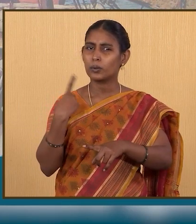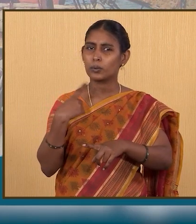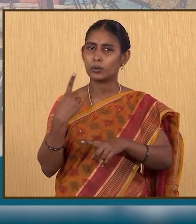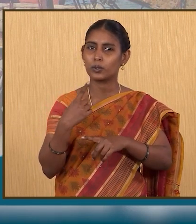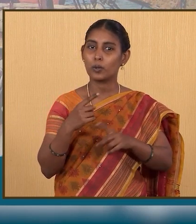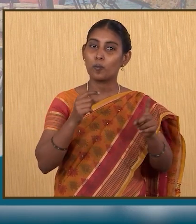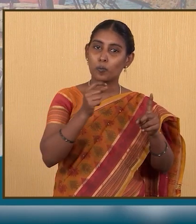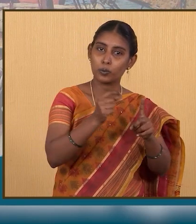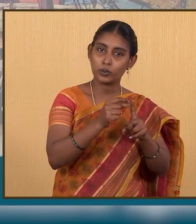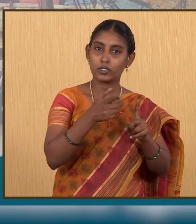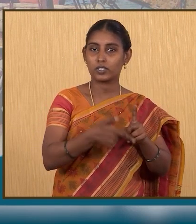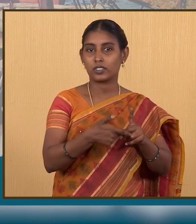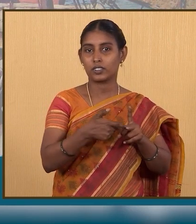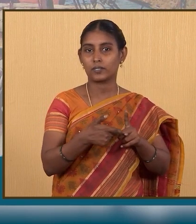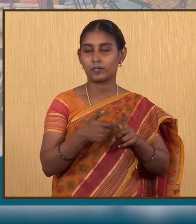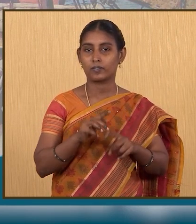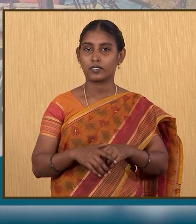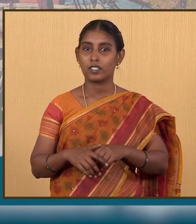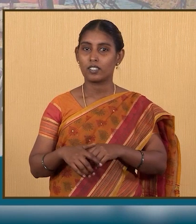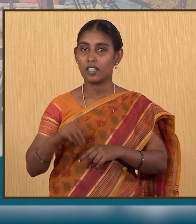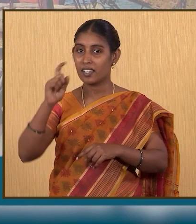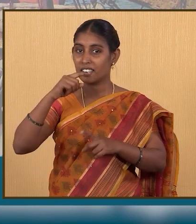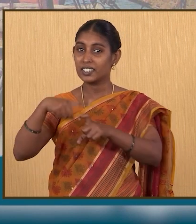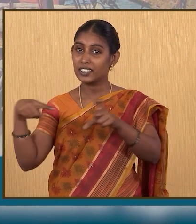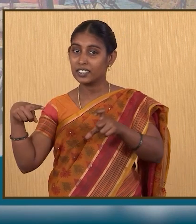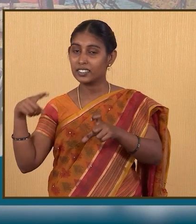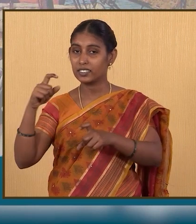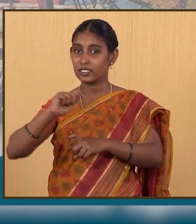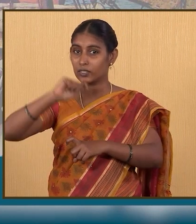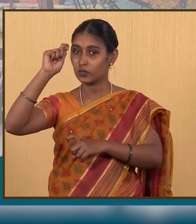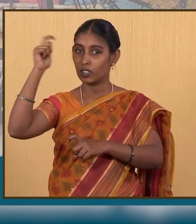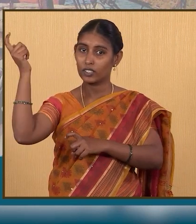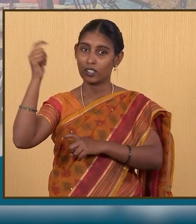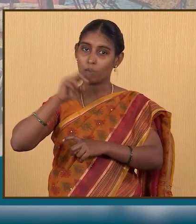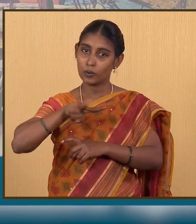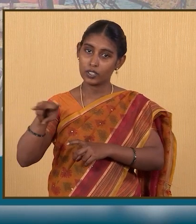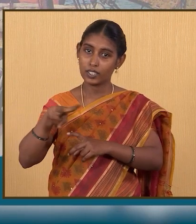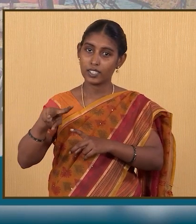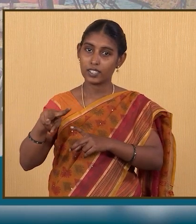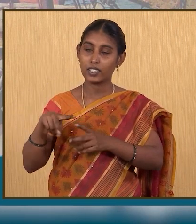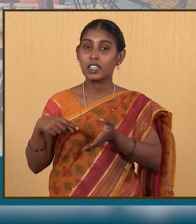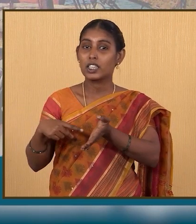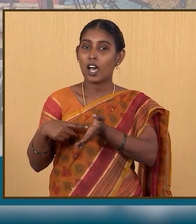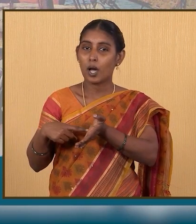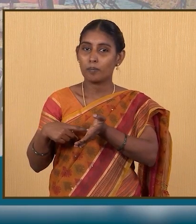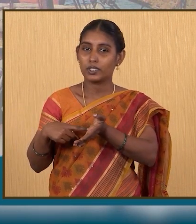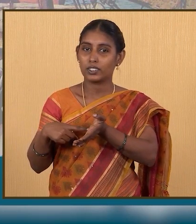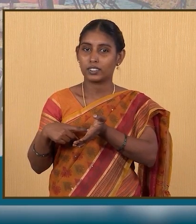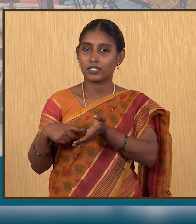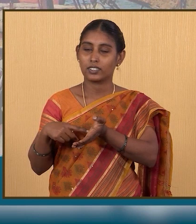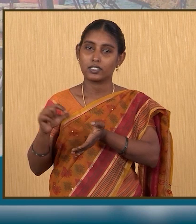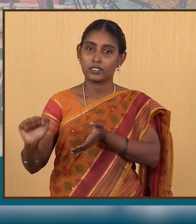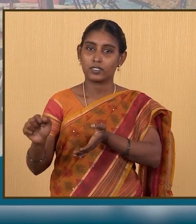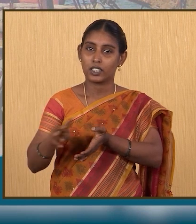நடக்கும். யாருக்கும் யாருக்கு இடையே நடக்கும் அப்படின்னு பார்த்தோன்னா, போர்ச்சுகீசியர்களுக்கும் ஆங்கில தளபதி தாமஸ்